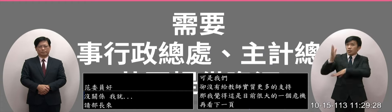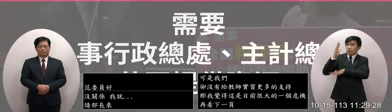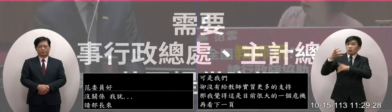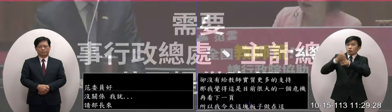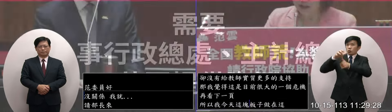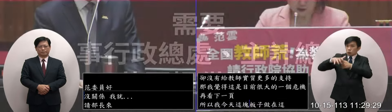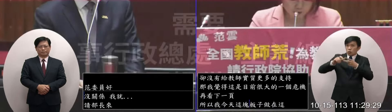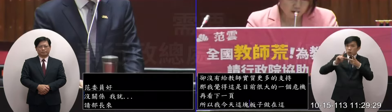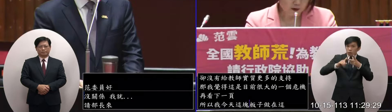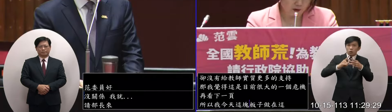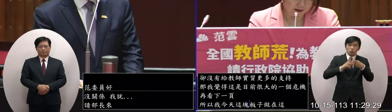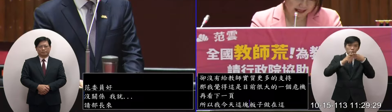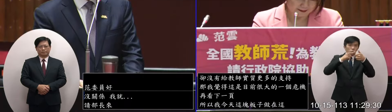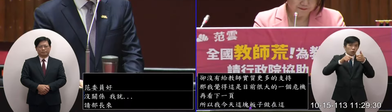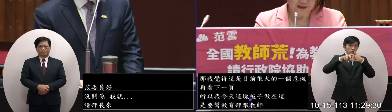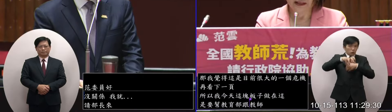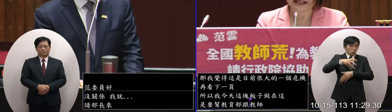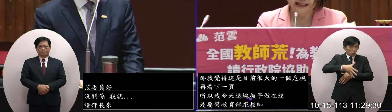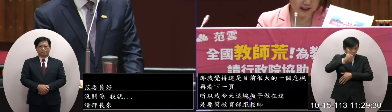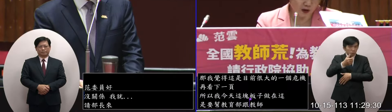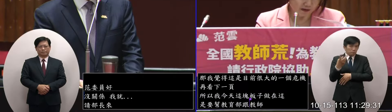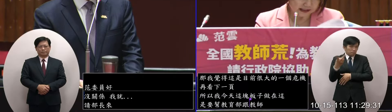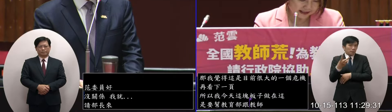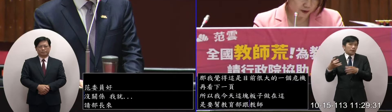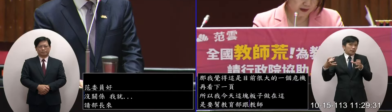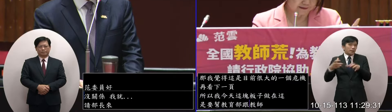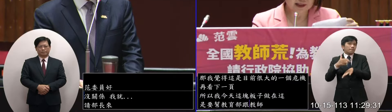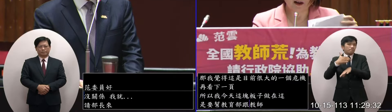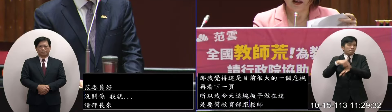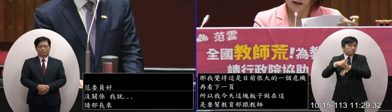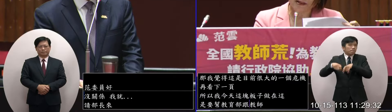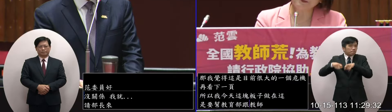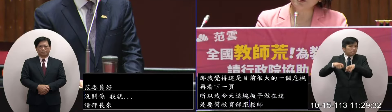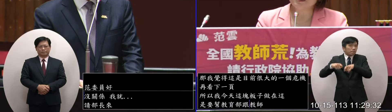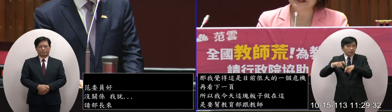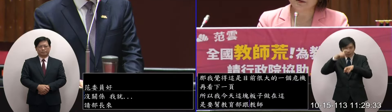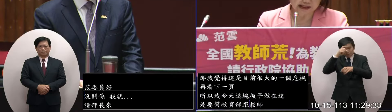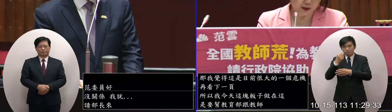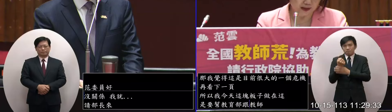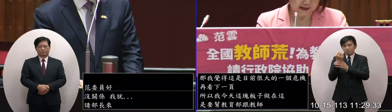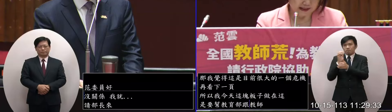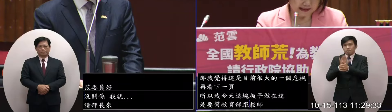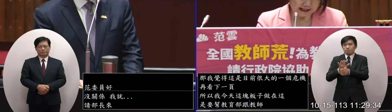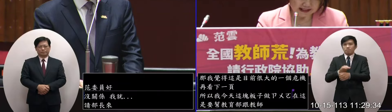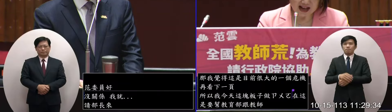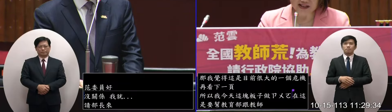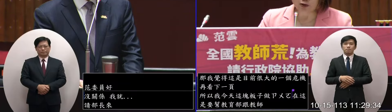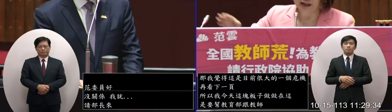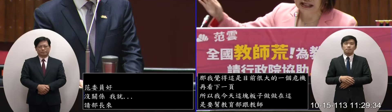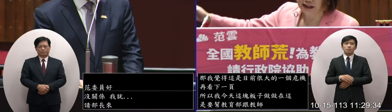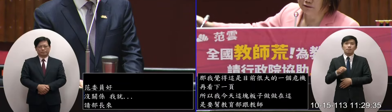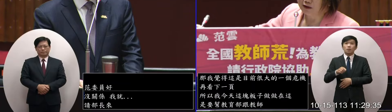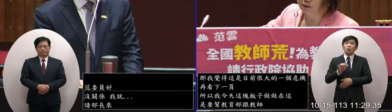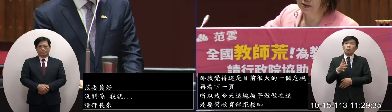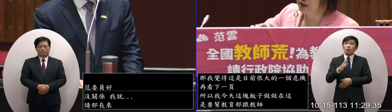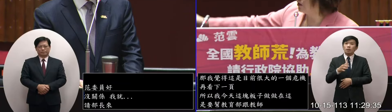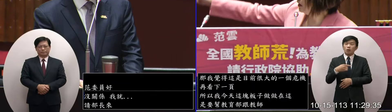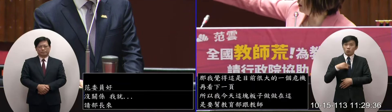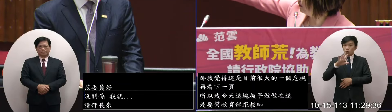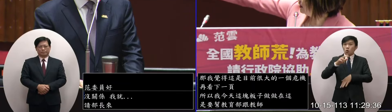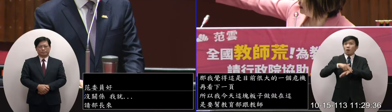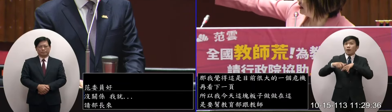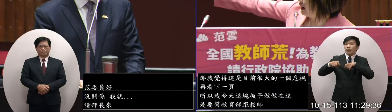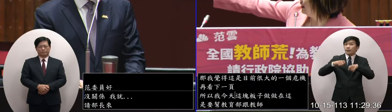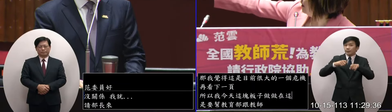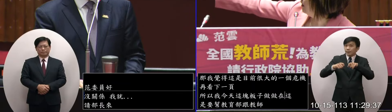计总处哦共同来提供资源哦。为什么需要提供资源？以下是我的解方，我不知